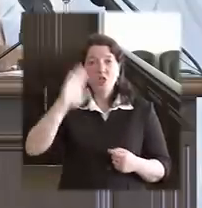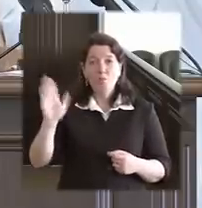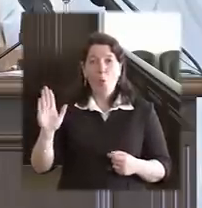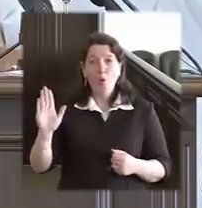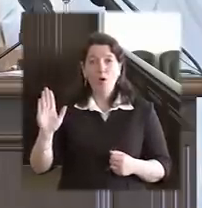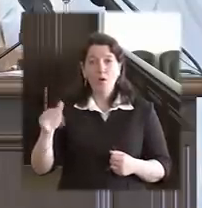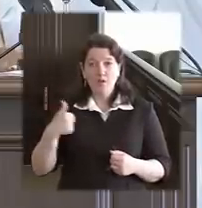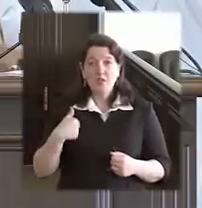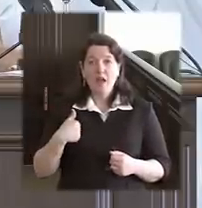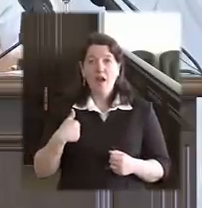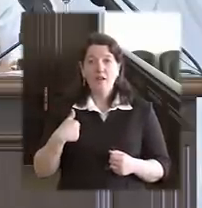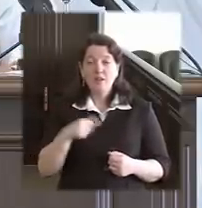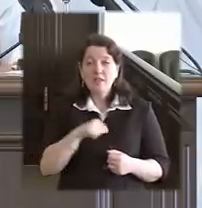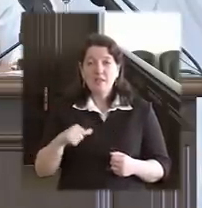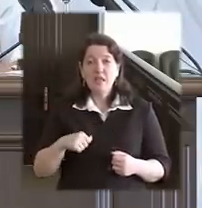а я.